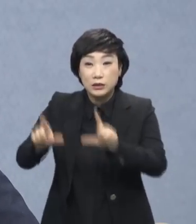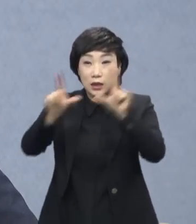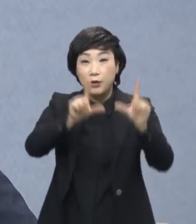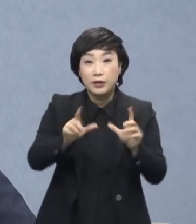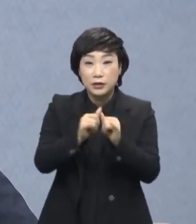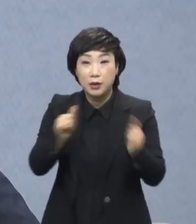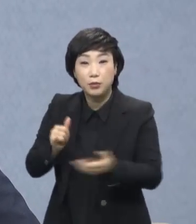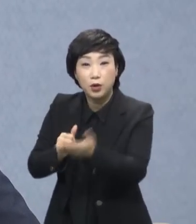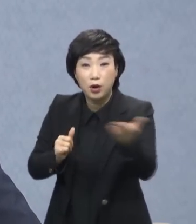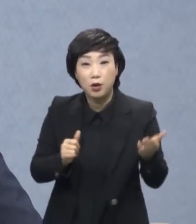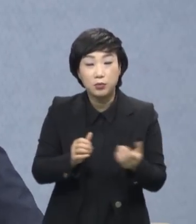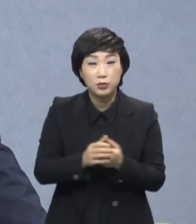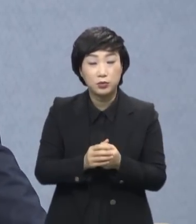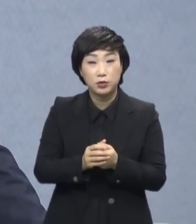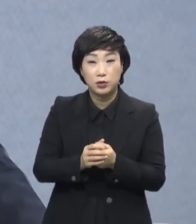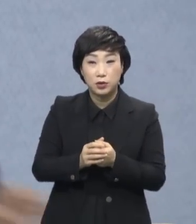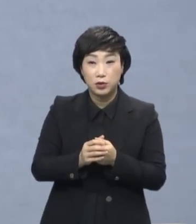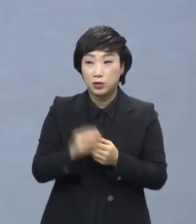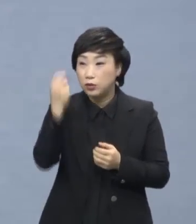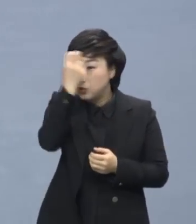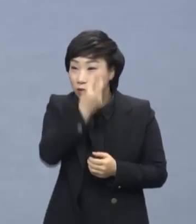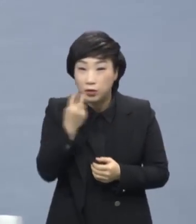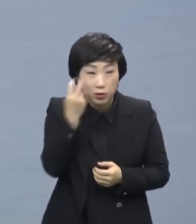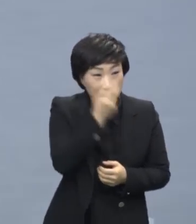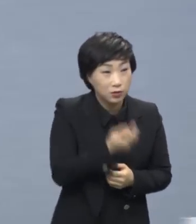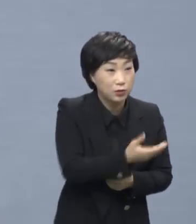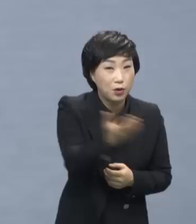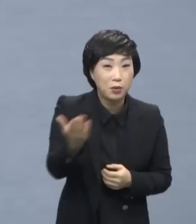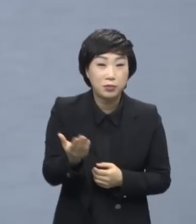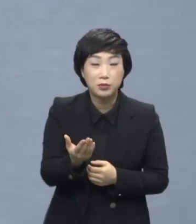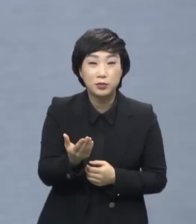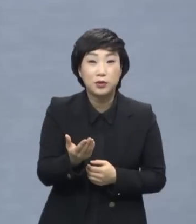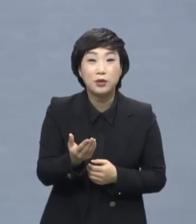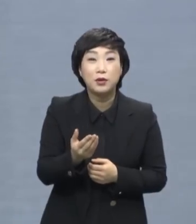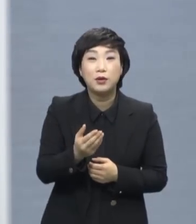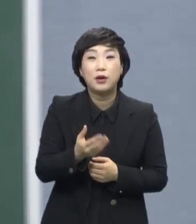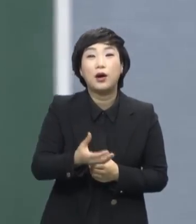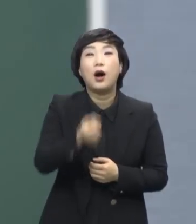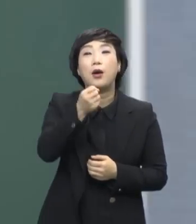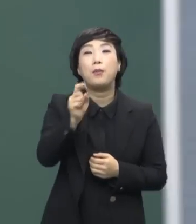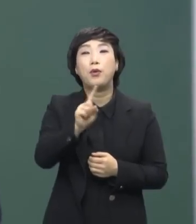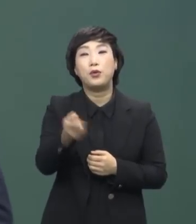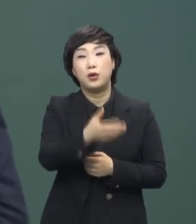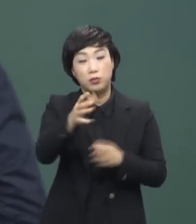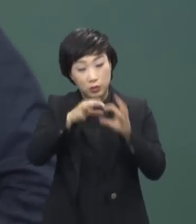신앙생활하는 사람들을 많이 보면 뭔만 가지고 신앙생활하냐?